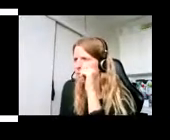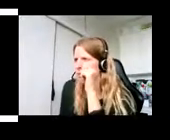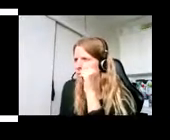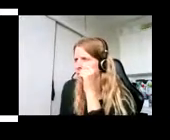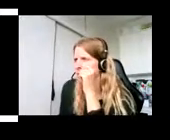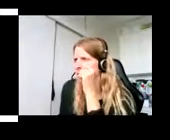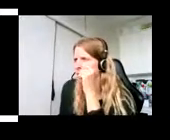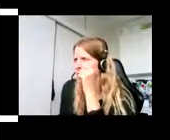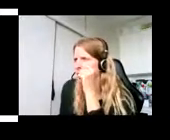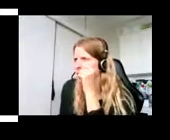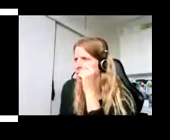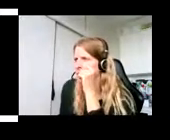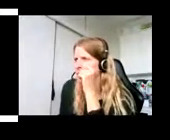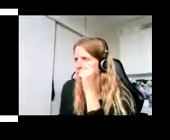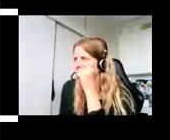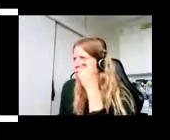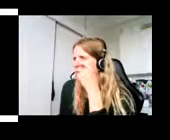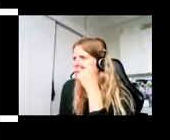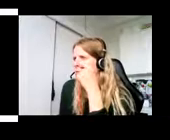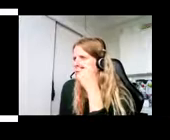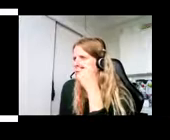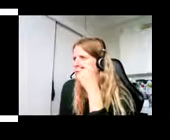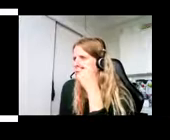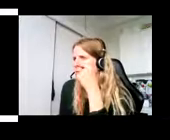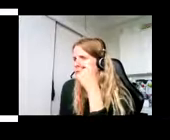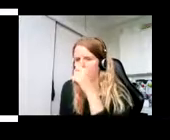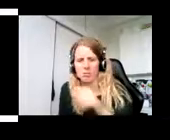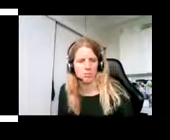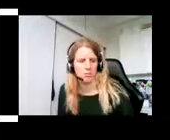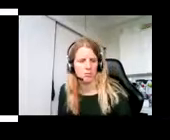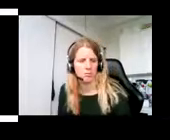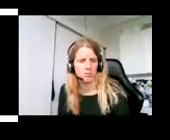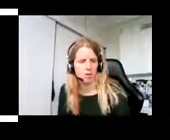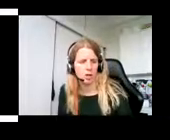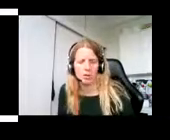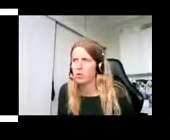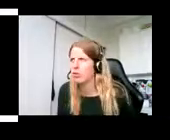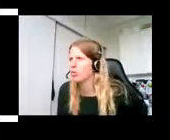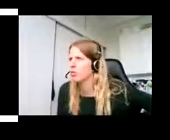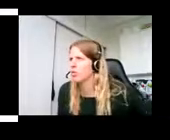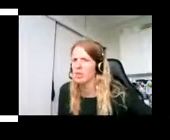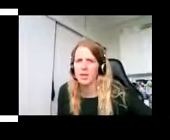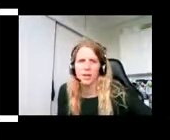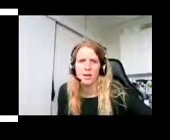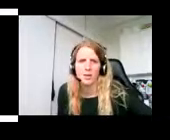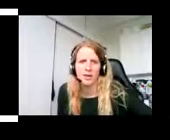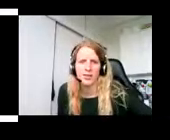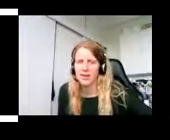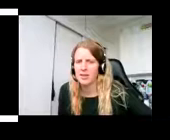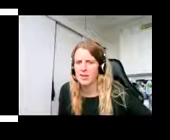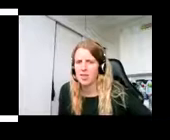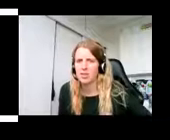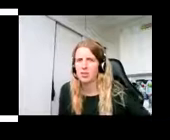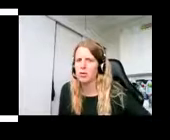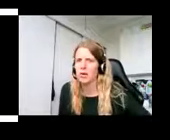dan dat je het ziet als ze staan als animator of hulpanimator. En zo rollen ze er ook wel een beetje in. Een goede tegemoetkoming. Er werd een